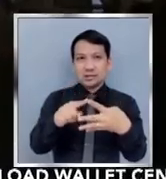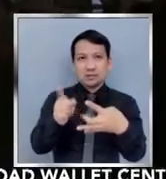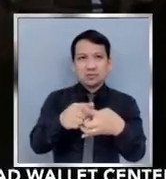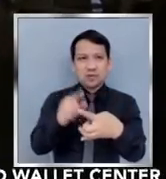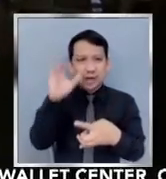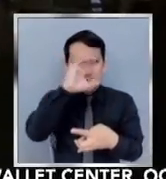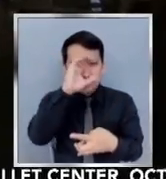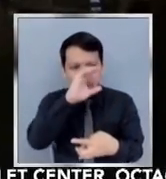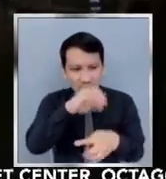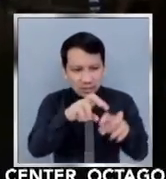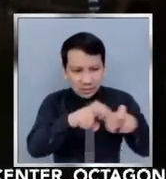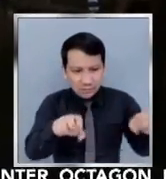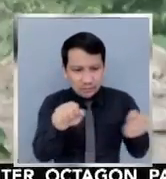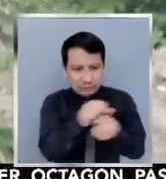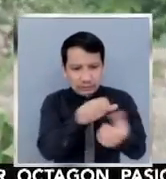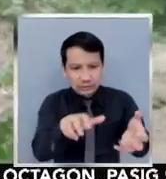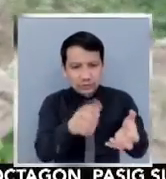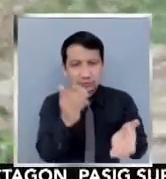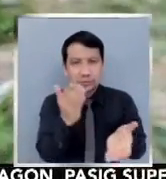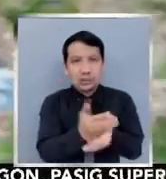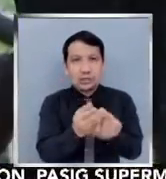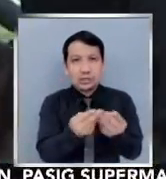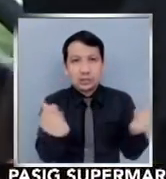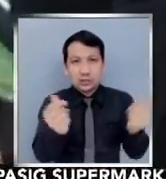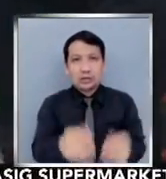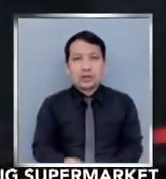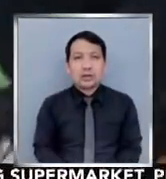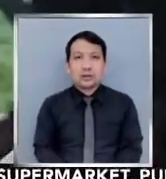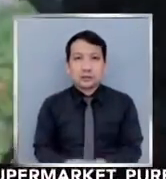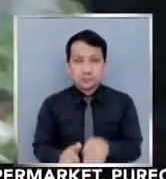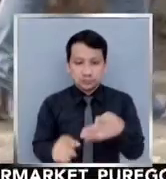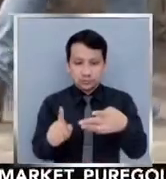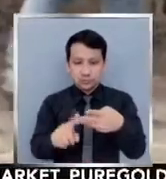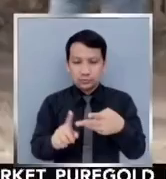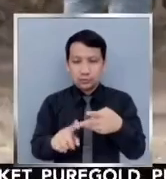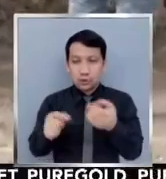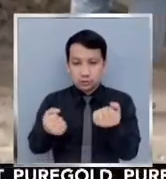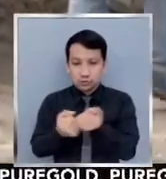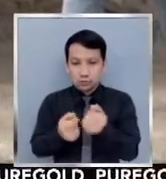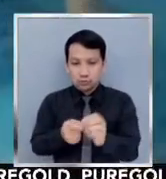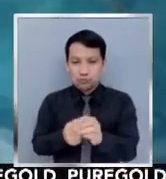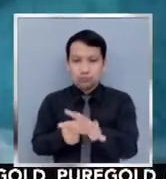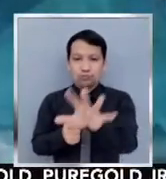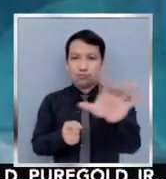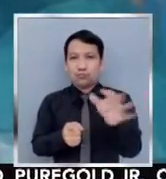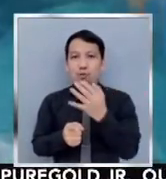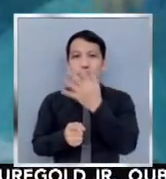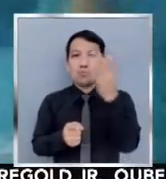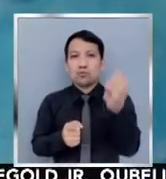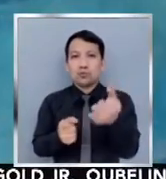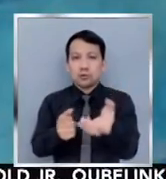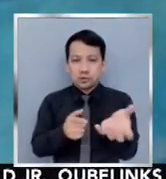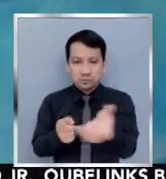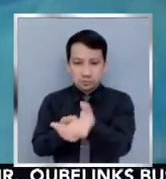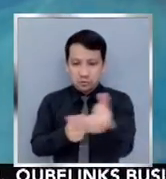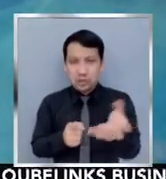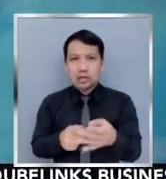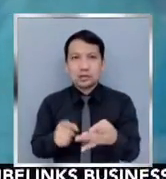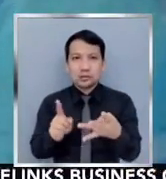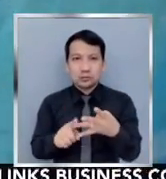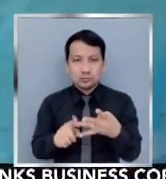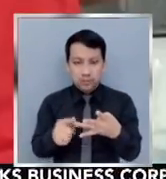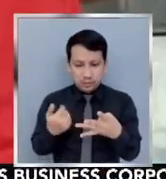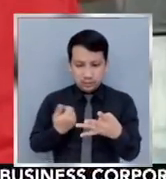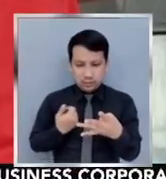mga kitikiti at lamok na dengue. Suporta sa pagpapausok o pag-spray sa mga hotspot. Self-protection tulad ng paggamit